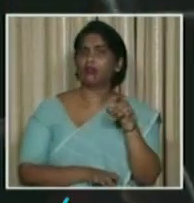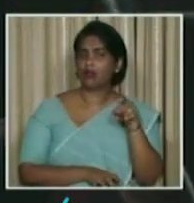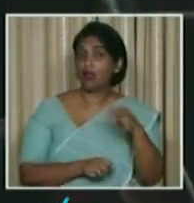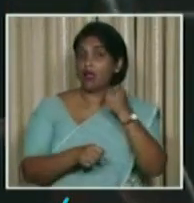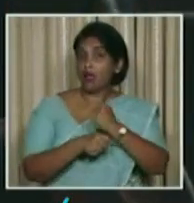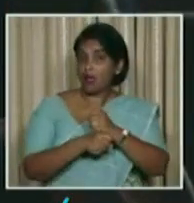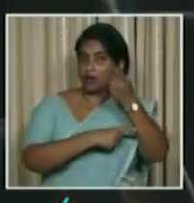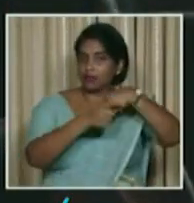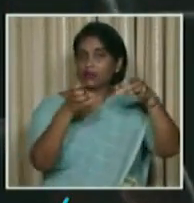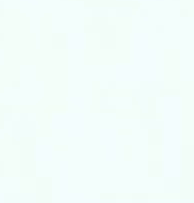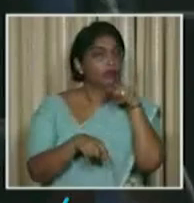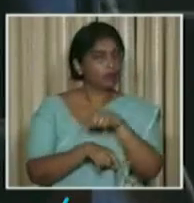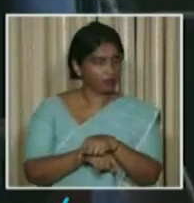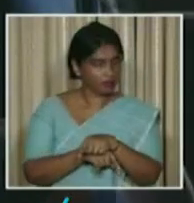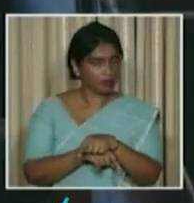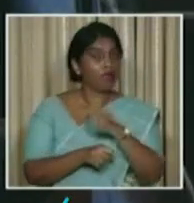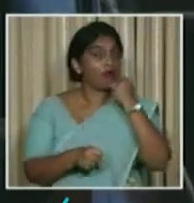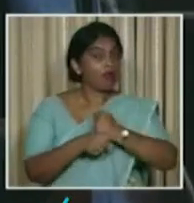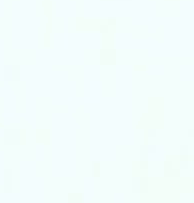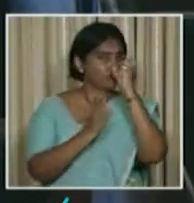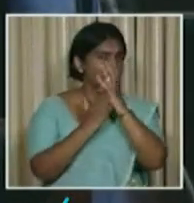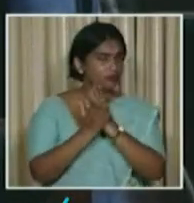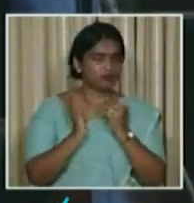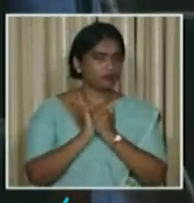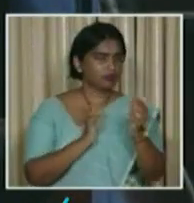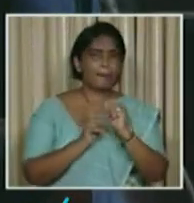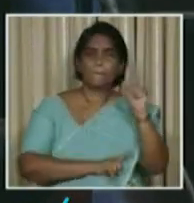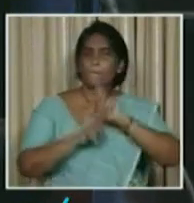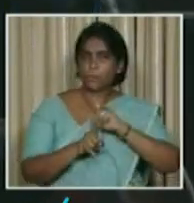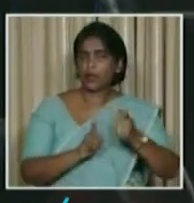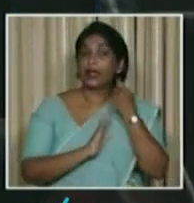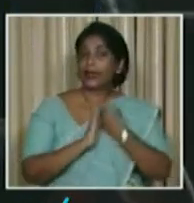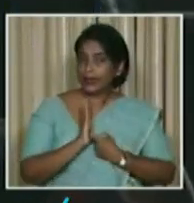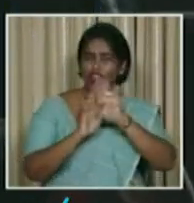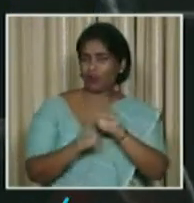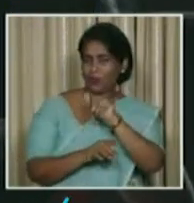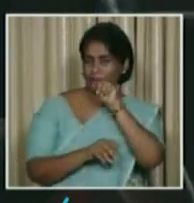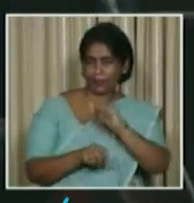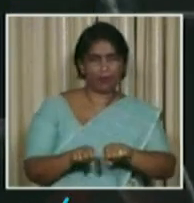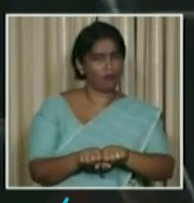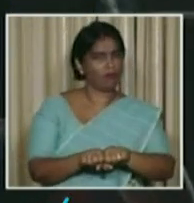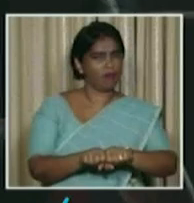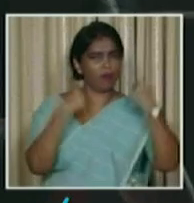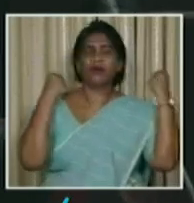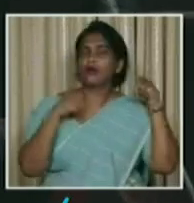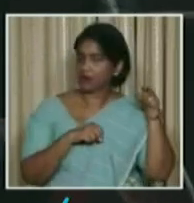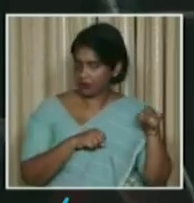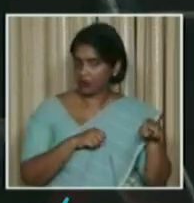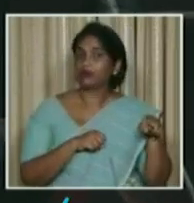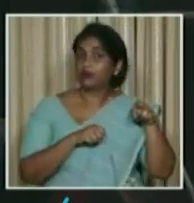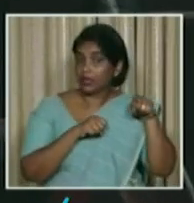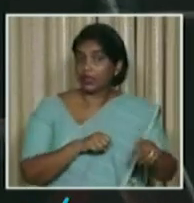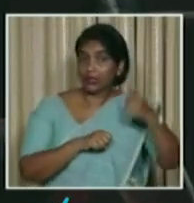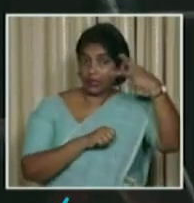ආණ්ඩු පක්ෂයේ මන්ත්‍රීවරේ පත් කරගෙන ආණ්ඩු ක්‍රම ව්‍යවස්ථාව පාර්ලිමේන්තුවේ ස්ථාවර නියෝග අමුවමුවේ උල්ලංඝනය කරා. ඒක මේ